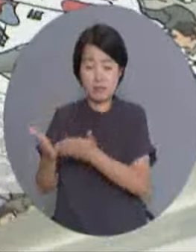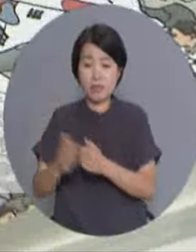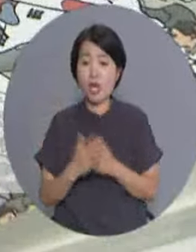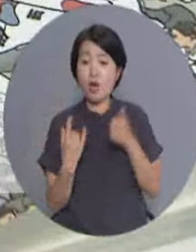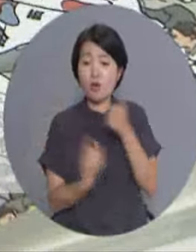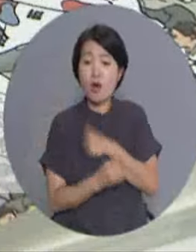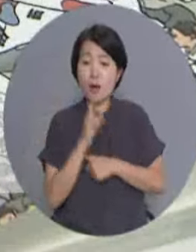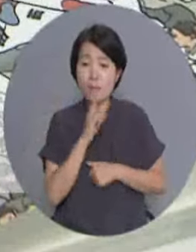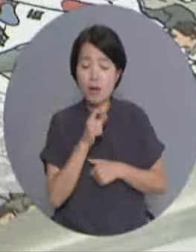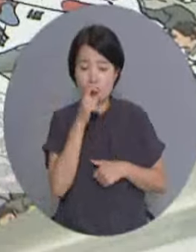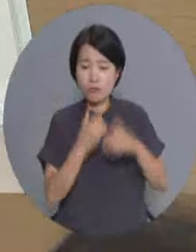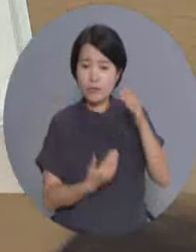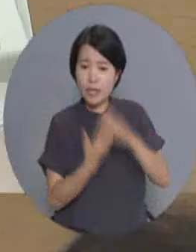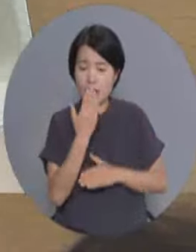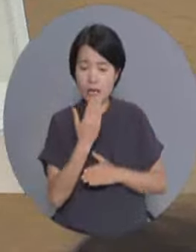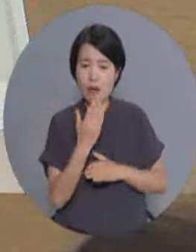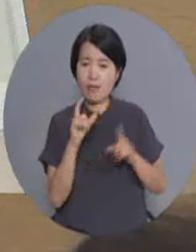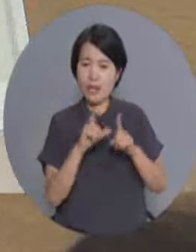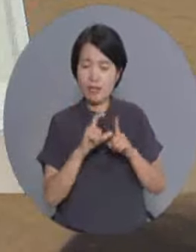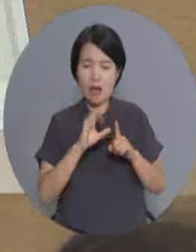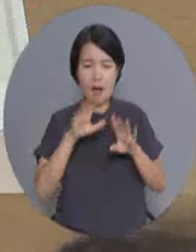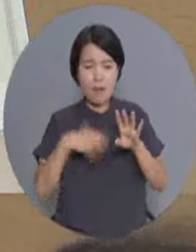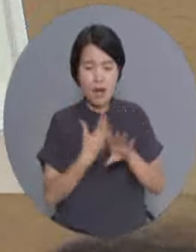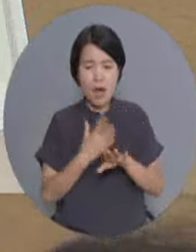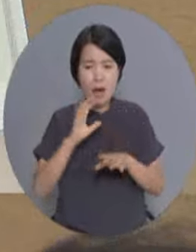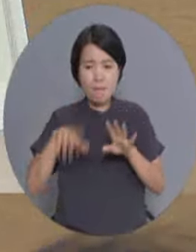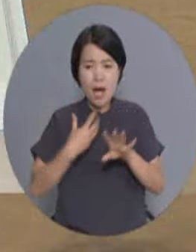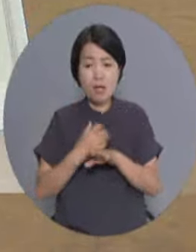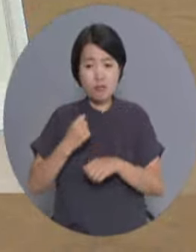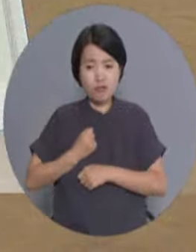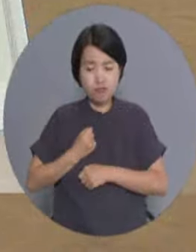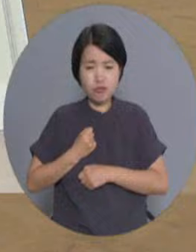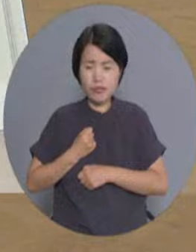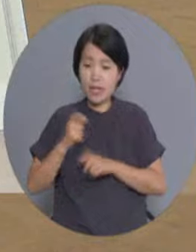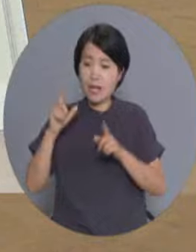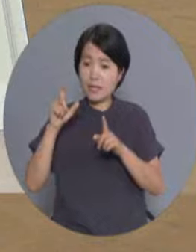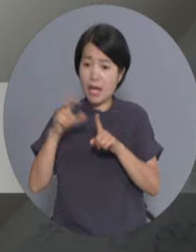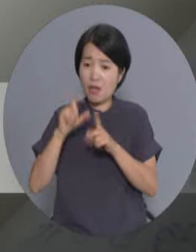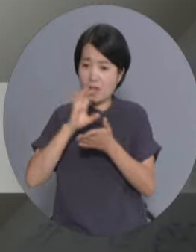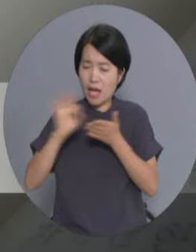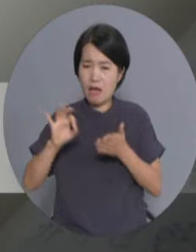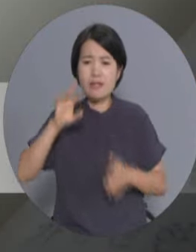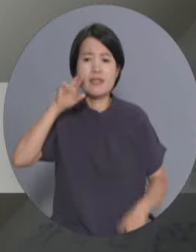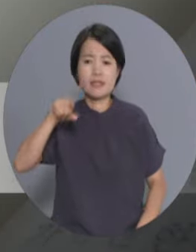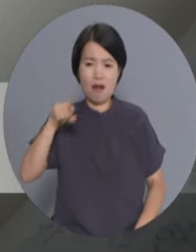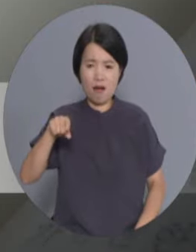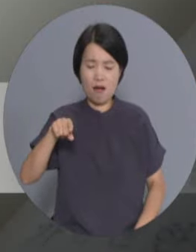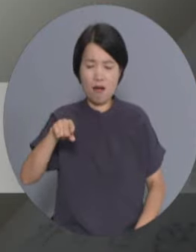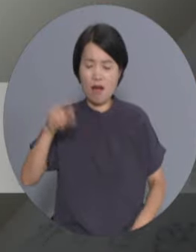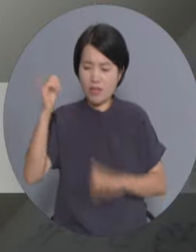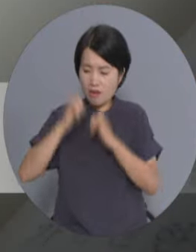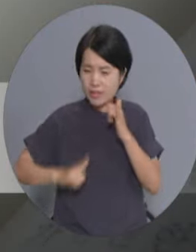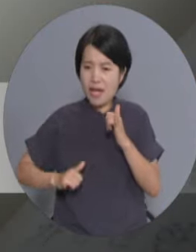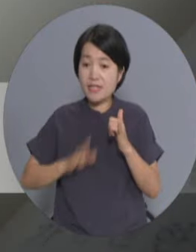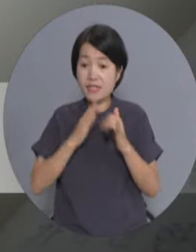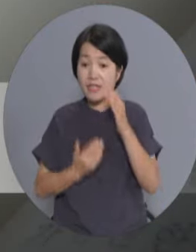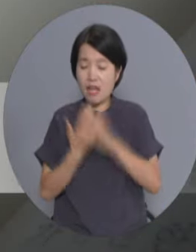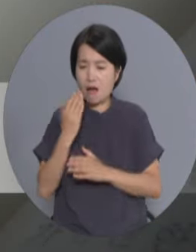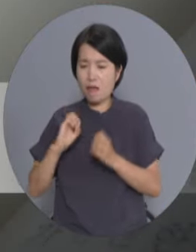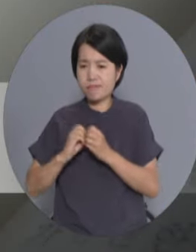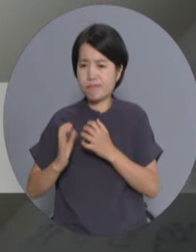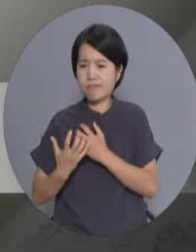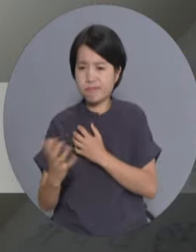협력위는 여순사건을 반란, 반군 등으로 표현한 것은 역사적 사실을 심각하게 왜곡하는 행위로